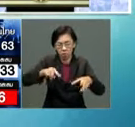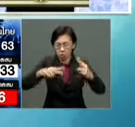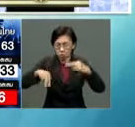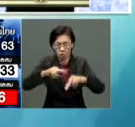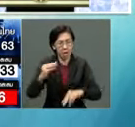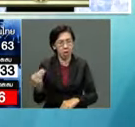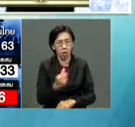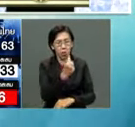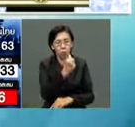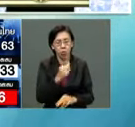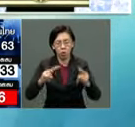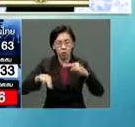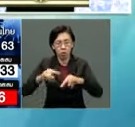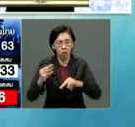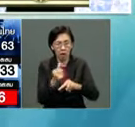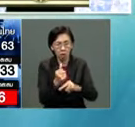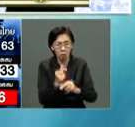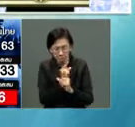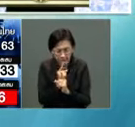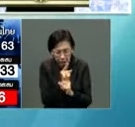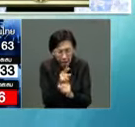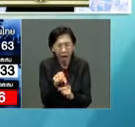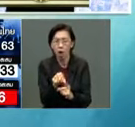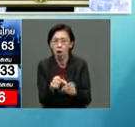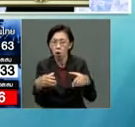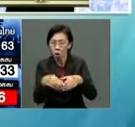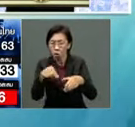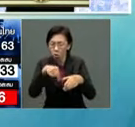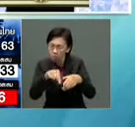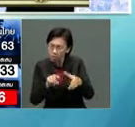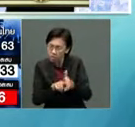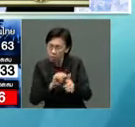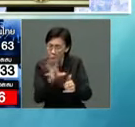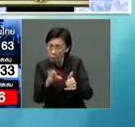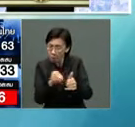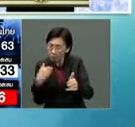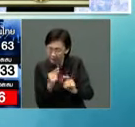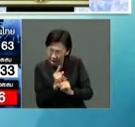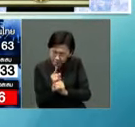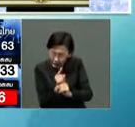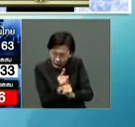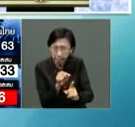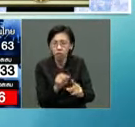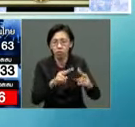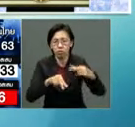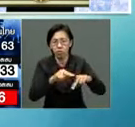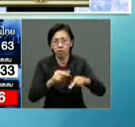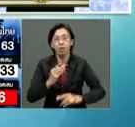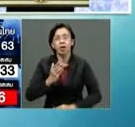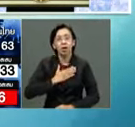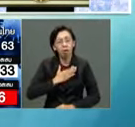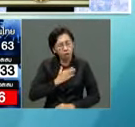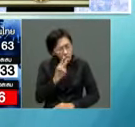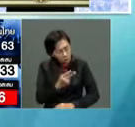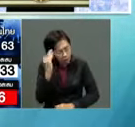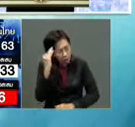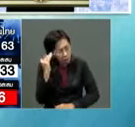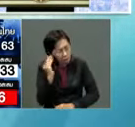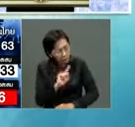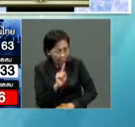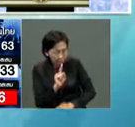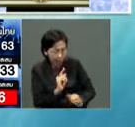เร็วและระบบติดตามกลุ่มเสี่ยงอย่างมีประสิทธิภาพสิ่งที่เราจะต้องเอามาเรียนรู้เขาใช้กลไกปั